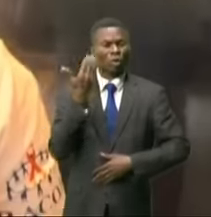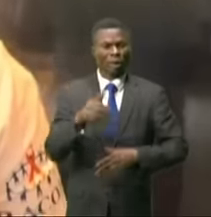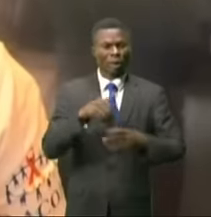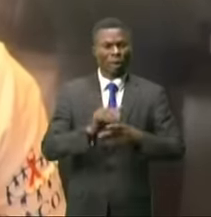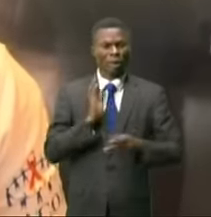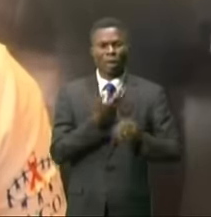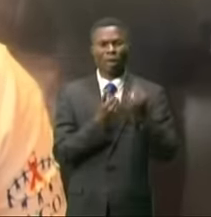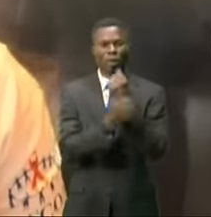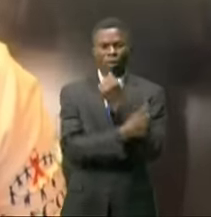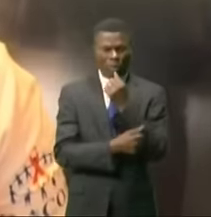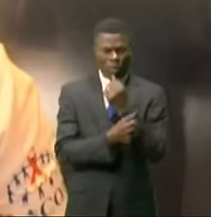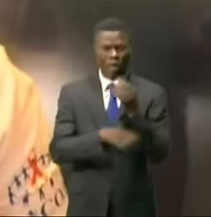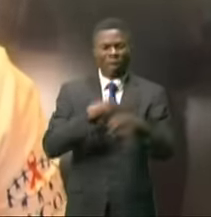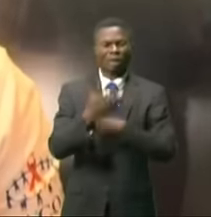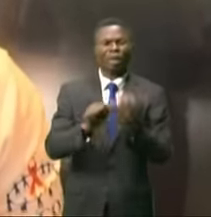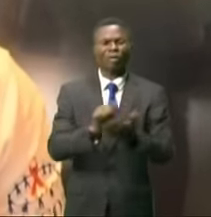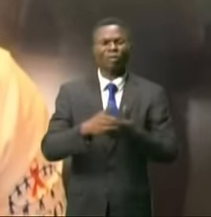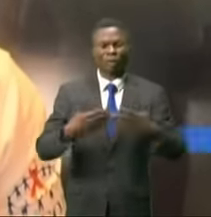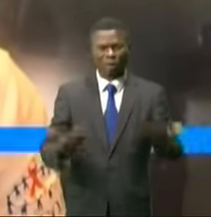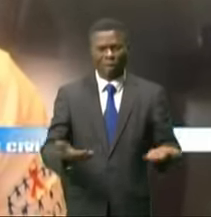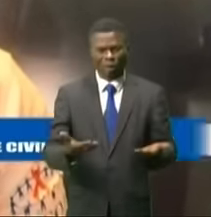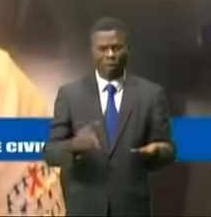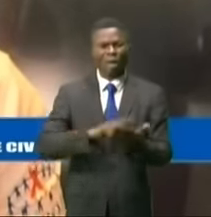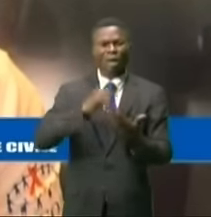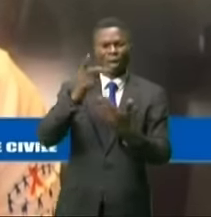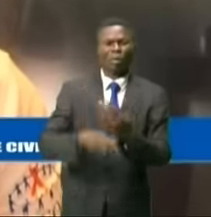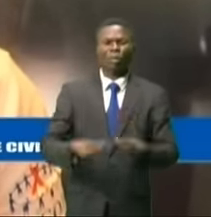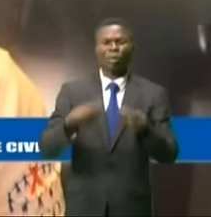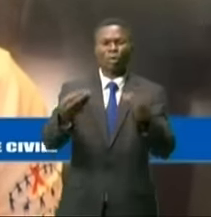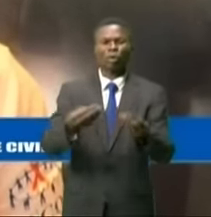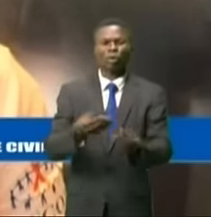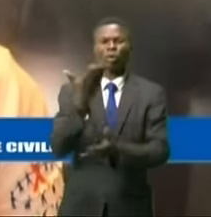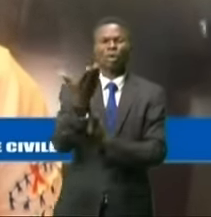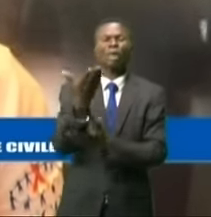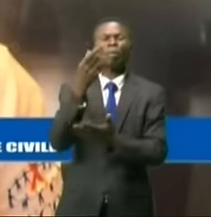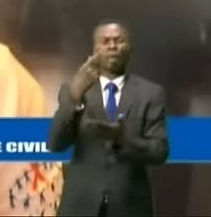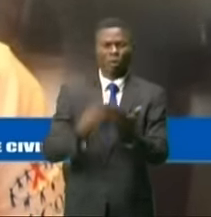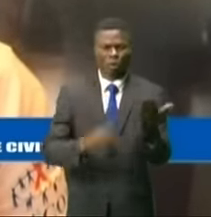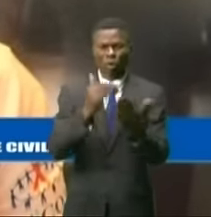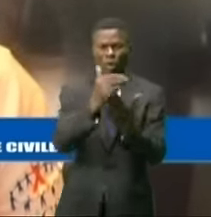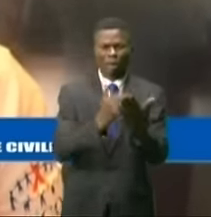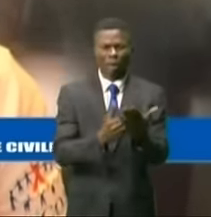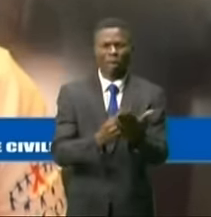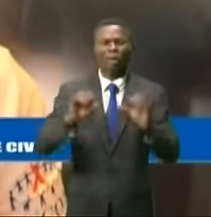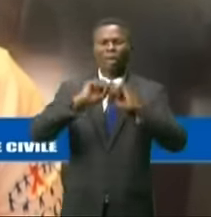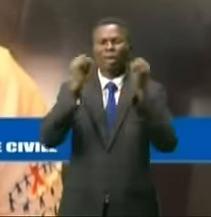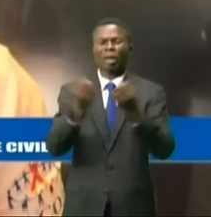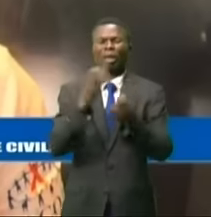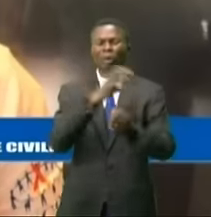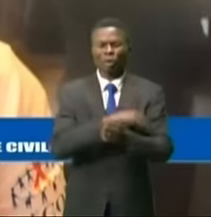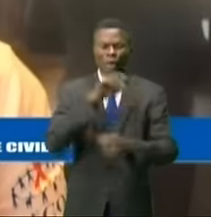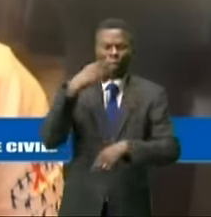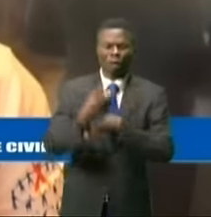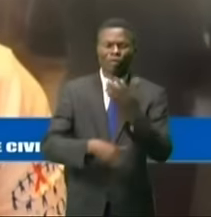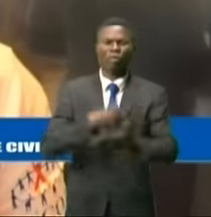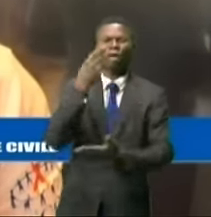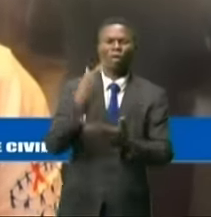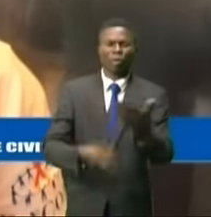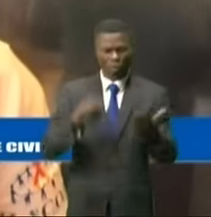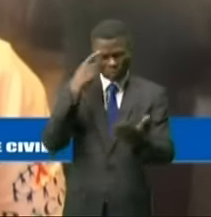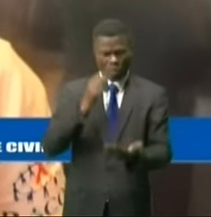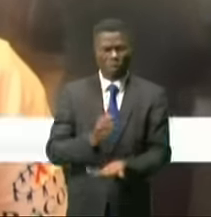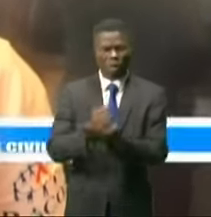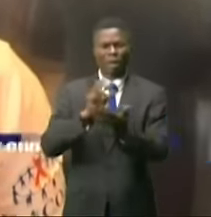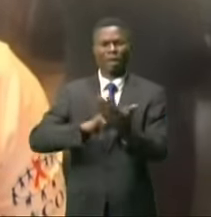pays, comment ça se passe, qu'est-ce que le programme donne comme recommandation, qu'est-ce que nous, société civile, nous pouvons faire pour aider le